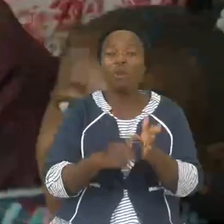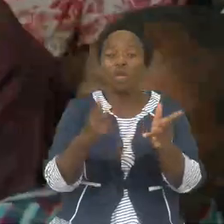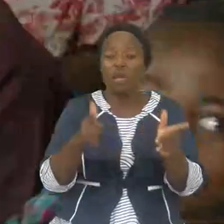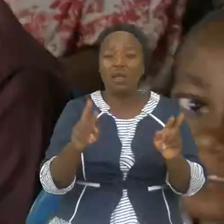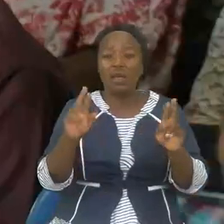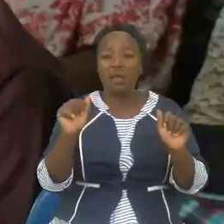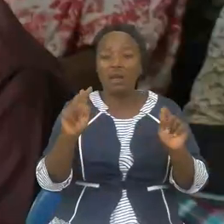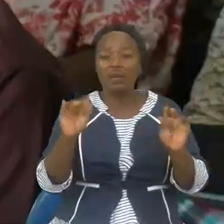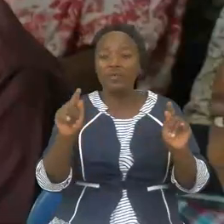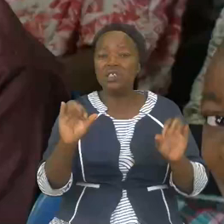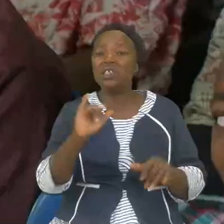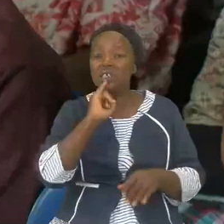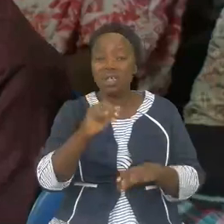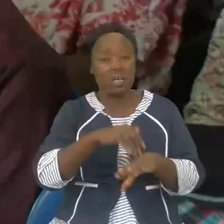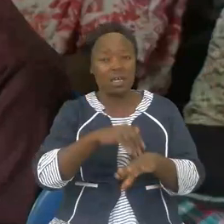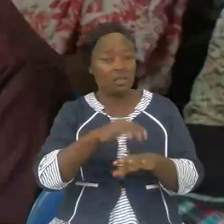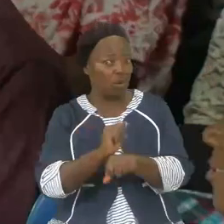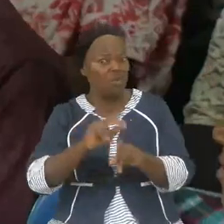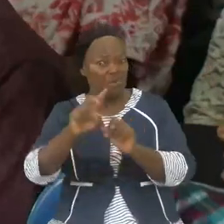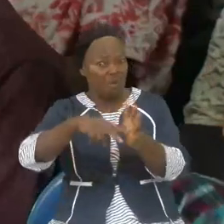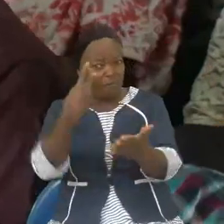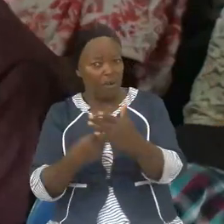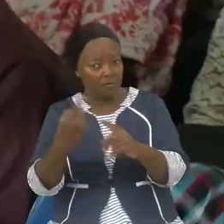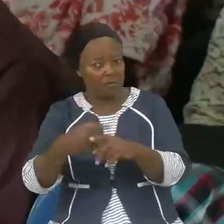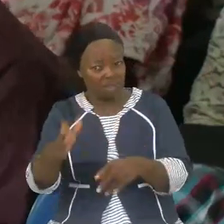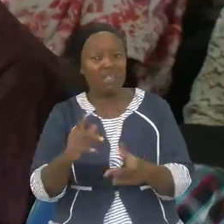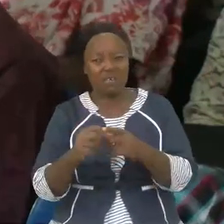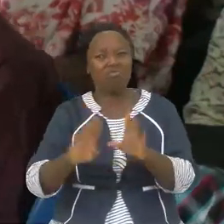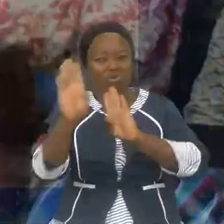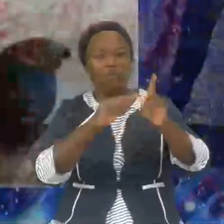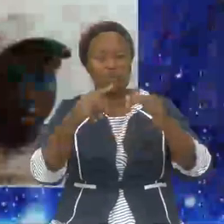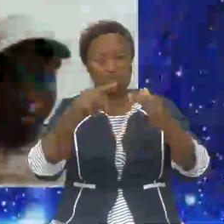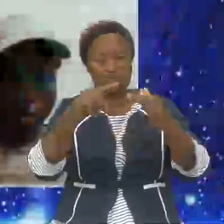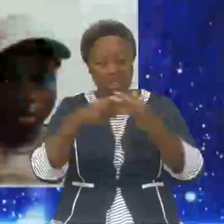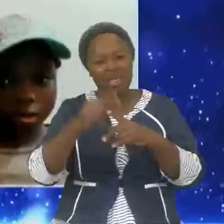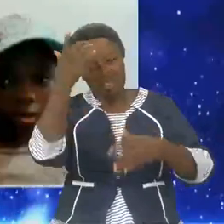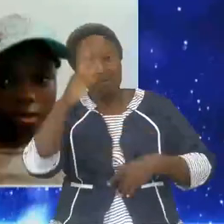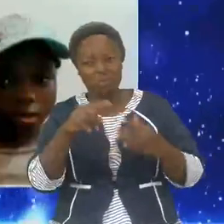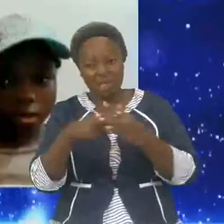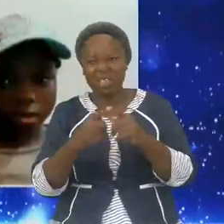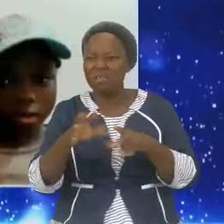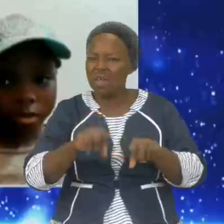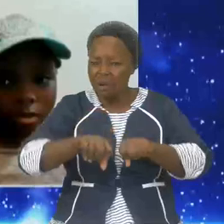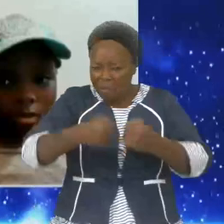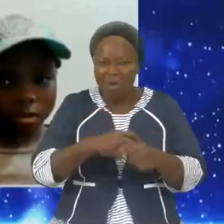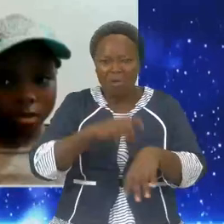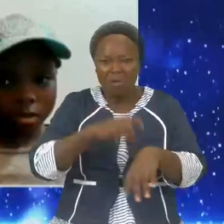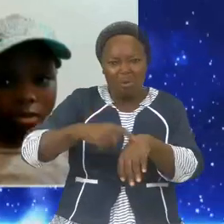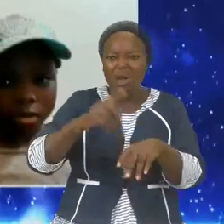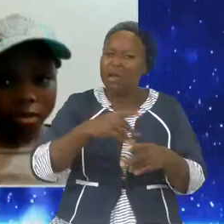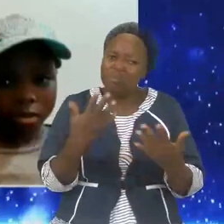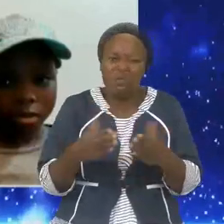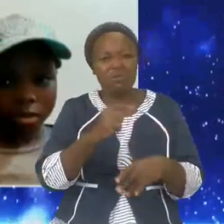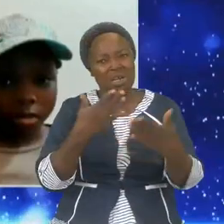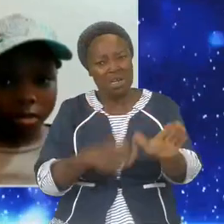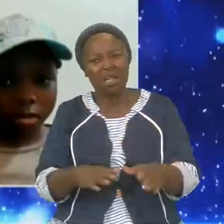de gravité, elle est à l'œuvre. Dès que tu tombes de là, le problème, la maladie va commencer. Tu peux te casser les